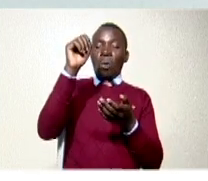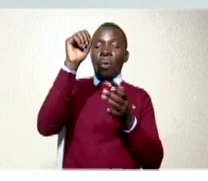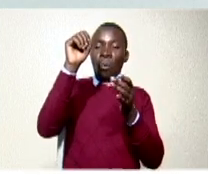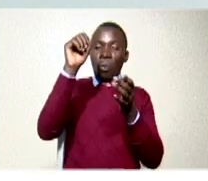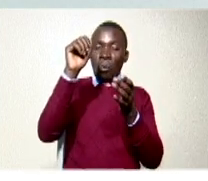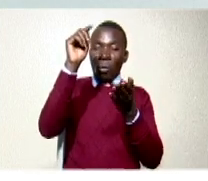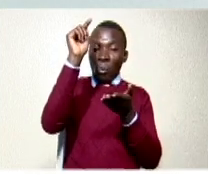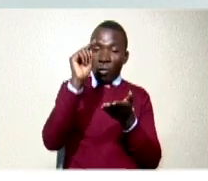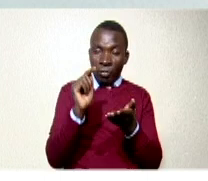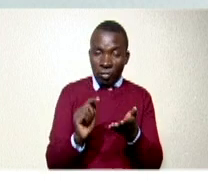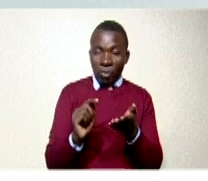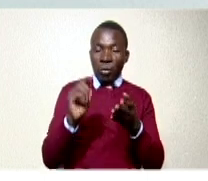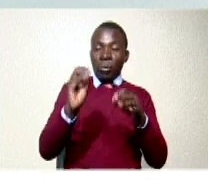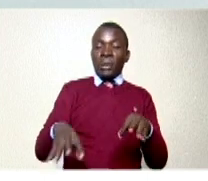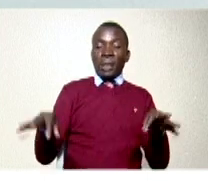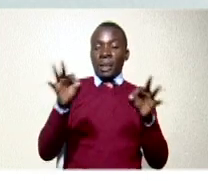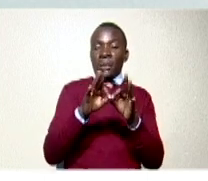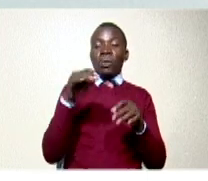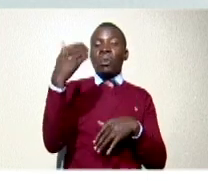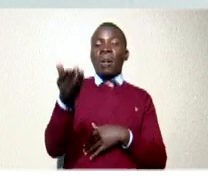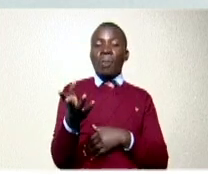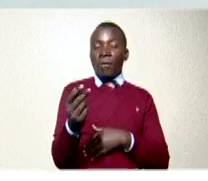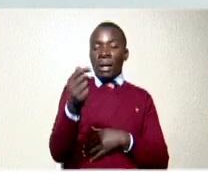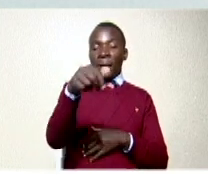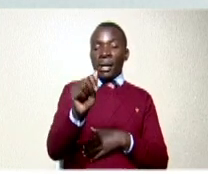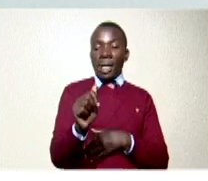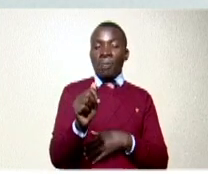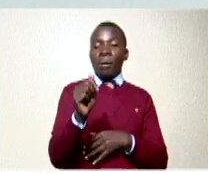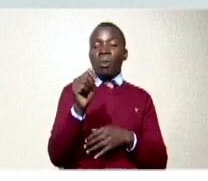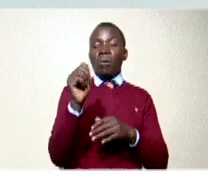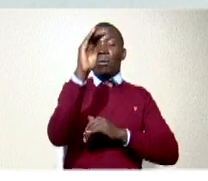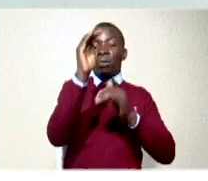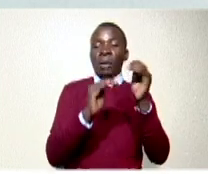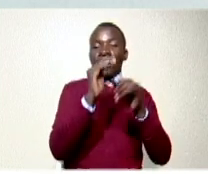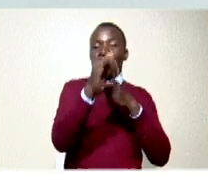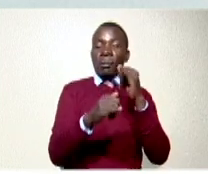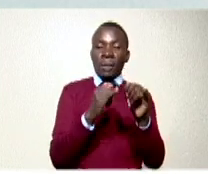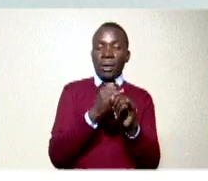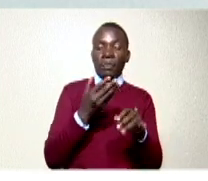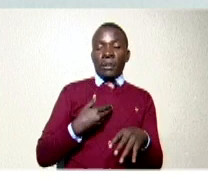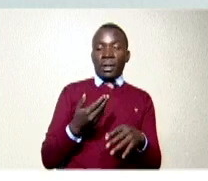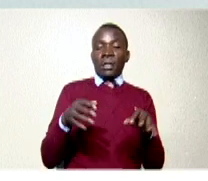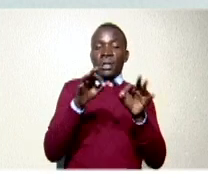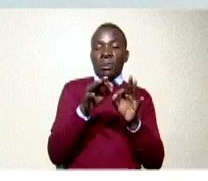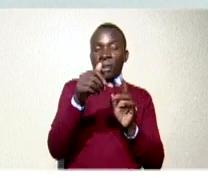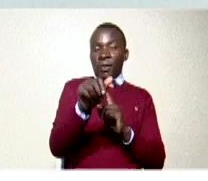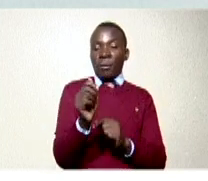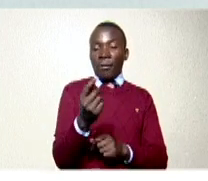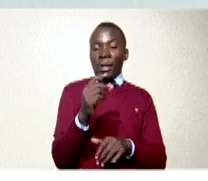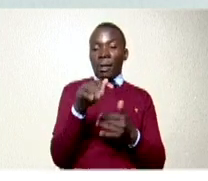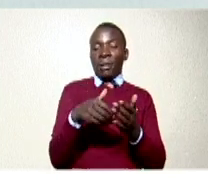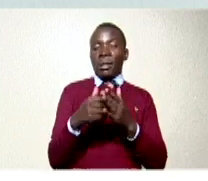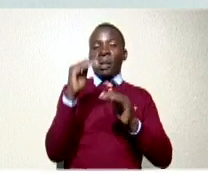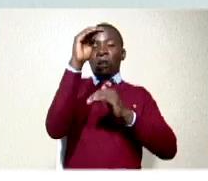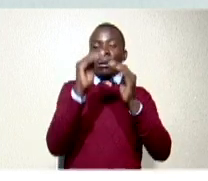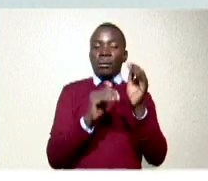byatumye ifaranga ryabo rikomera ku rwego mpuzamahanga devize ryarakomeye ry'abanyamerika ku rwego mpuzamahanga nabyo amafaranga yose ku rwego mpuzamahanga